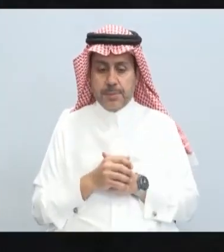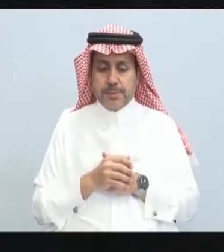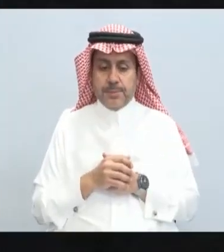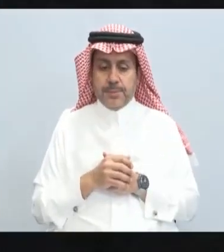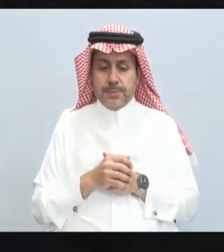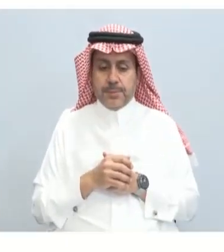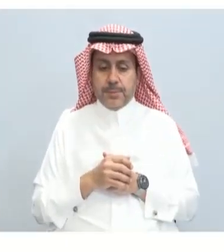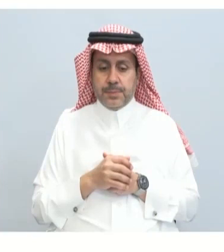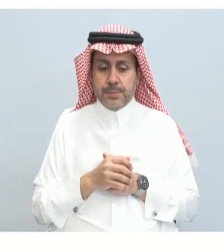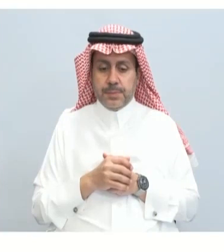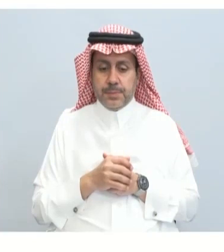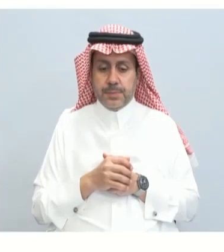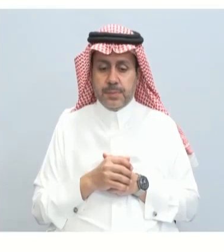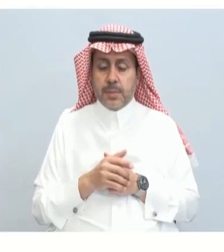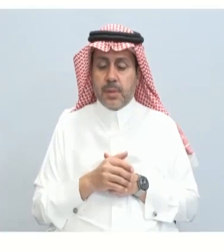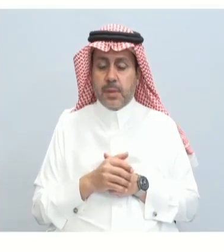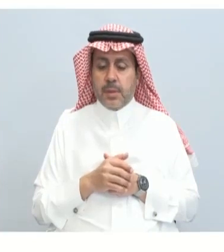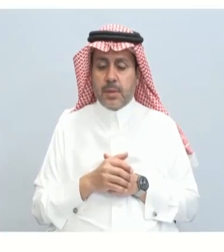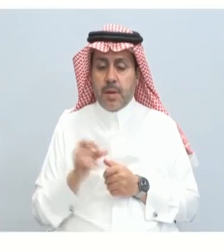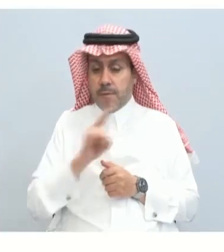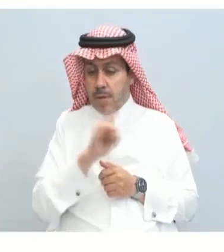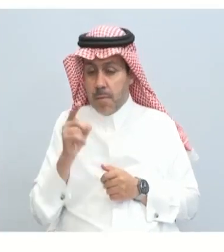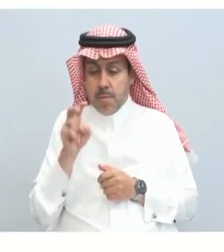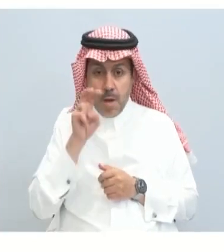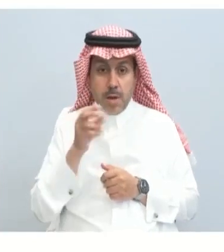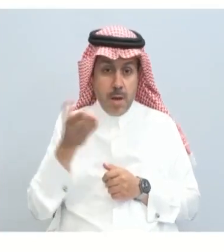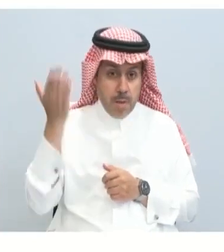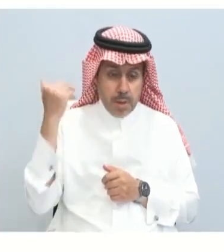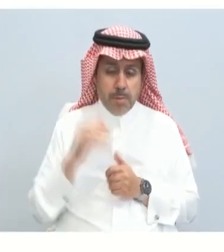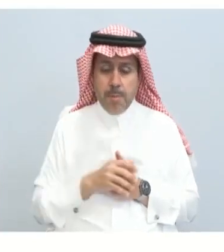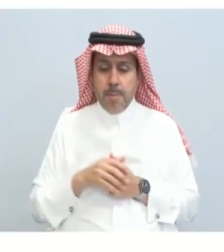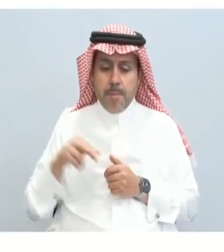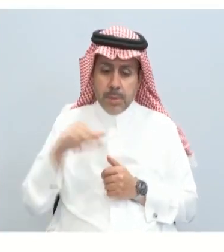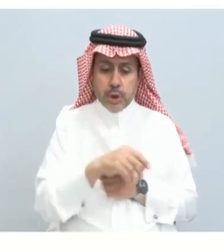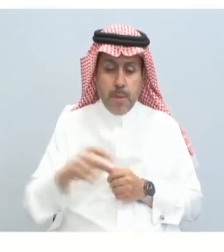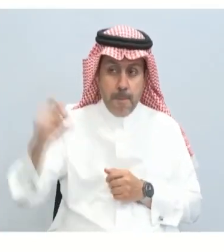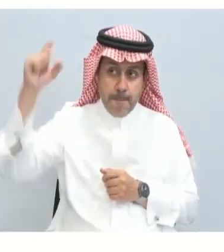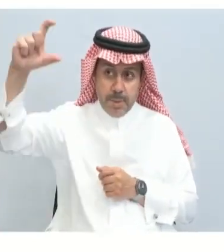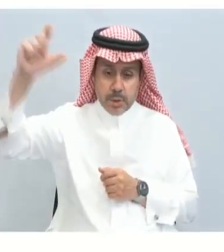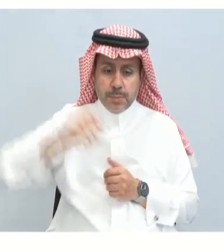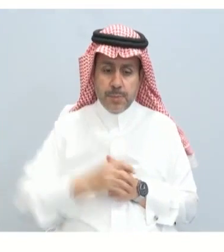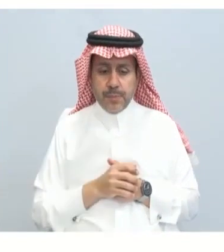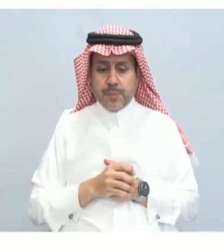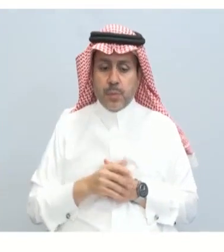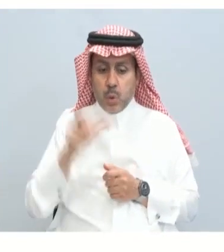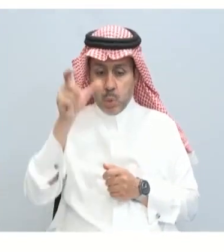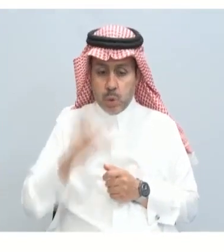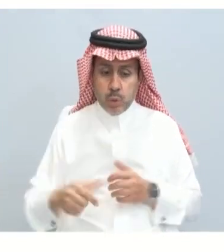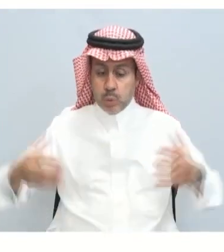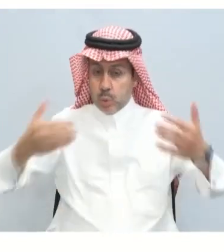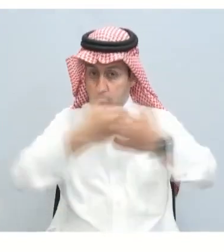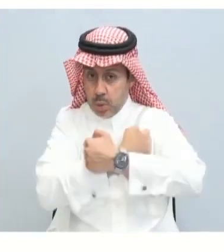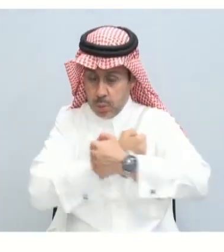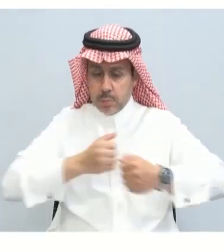ان تكمل الباقي قال المتنبي فلم ارى قبلي من مشى البدر نحوه ولا رجلا قامت تعانقه الاسد